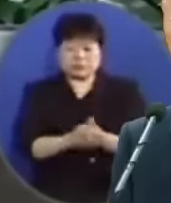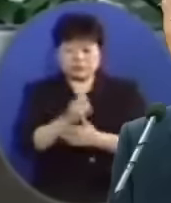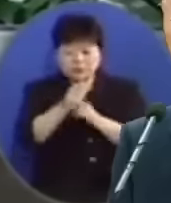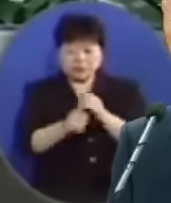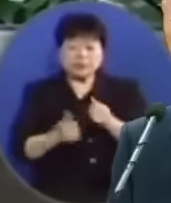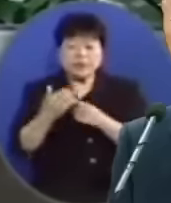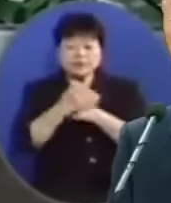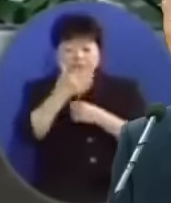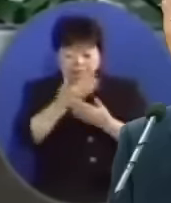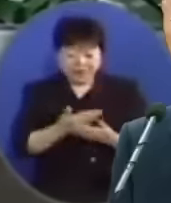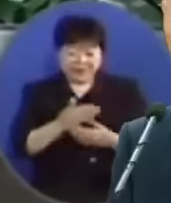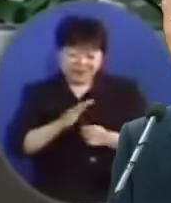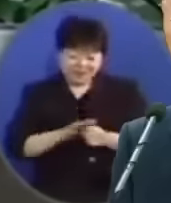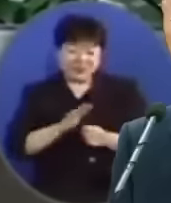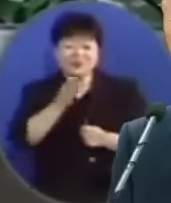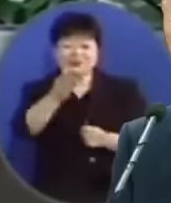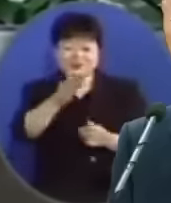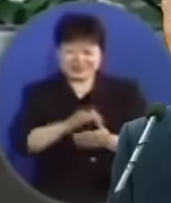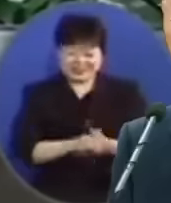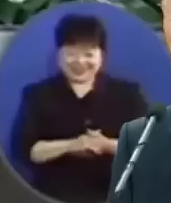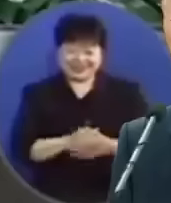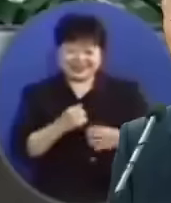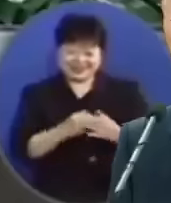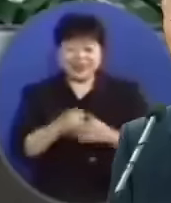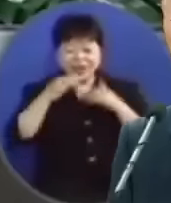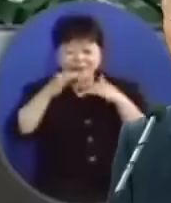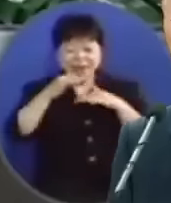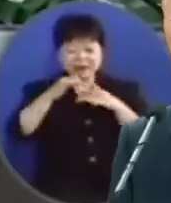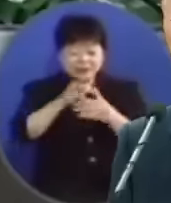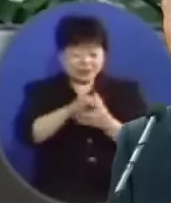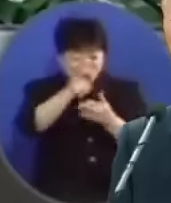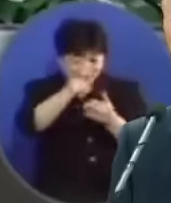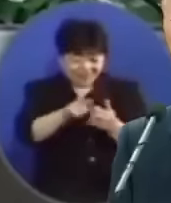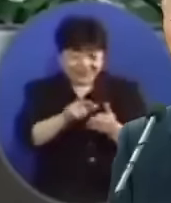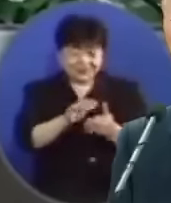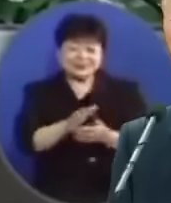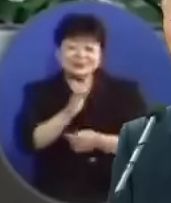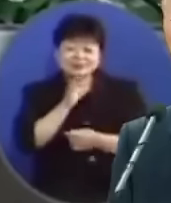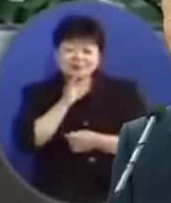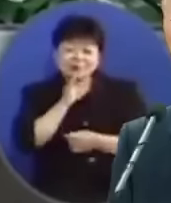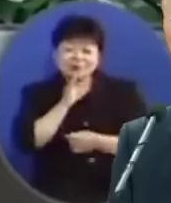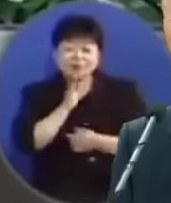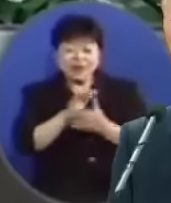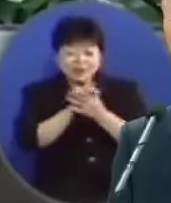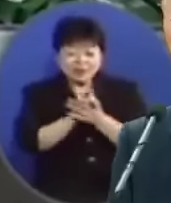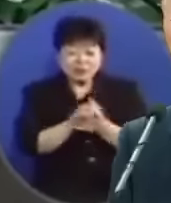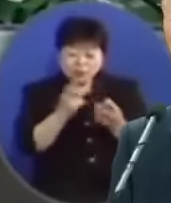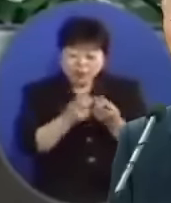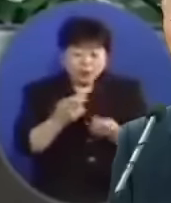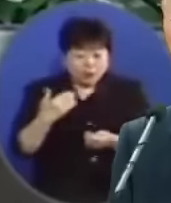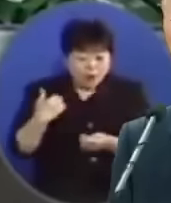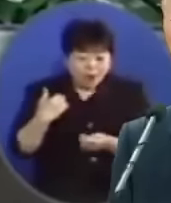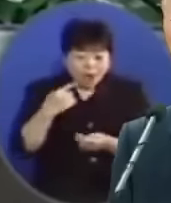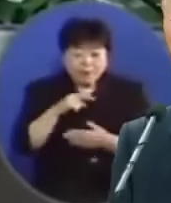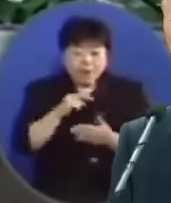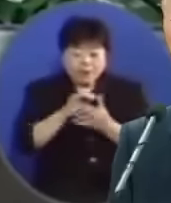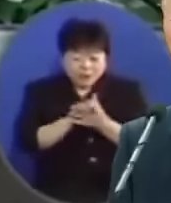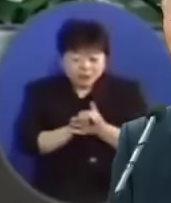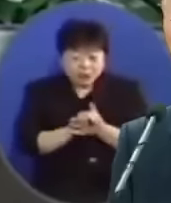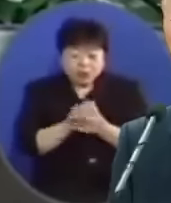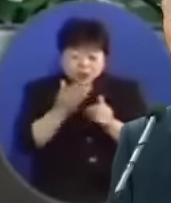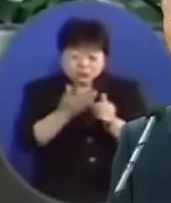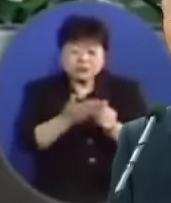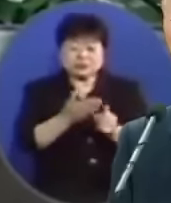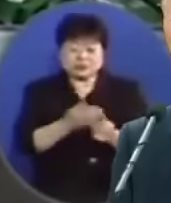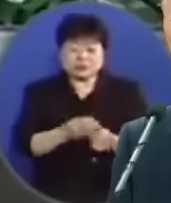하나님의 은혜를 받게 만들어 주시는 것입니다. 그러므로 방언으로 기도하는 것은 여러분이 기도할 줄 모르는데 마음에 기도는 해야